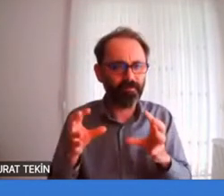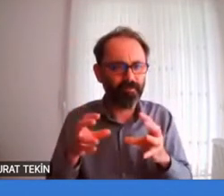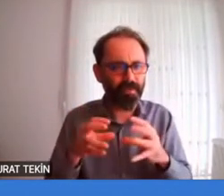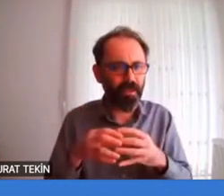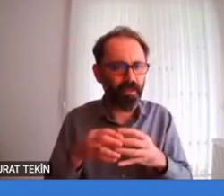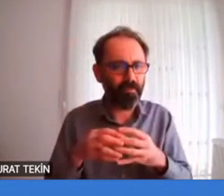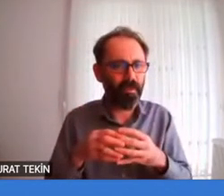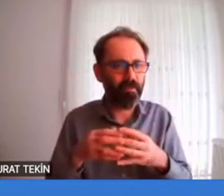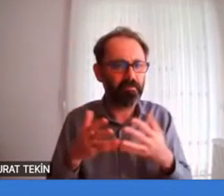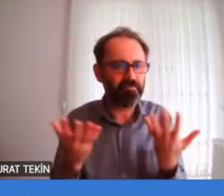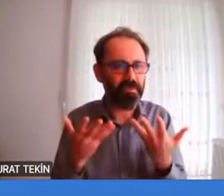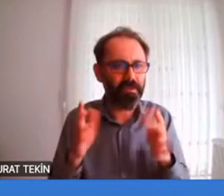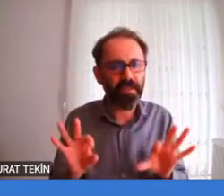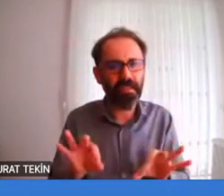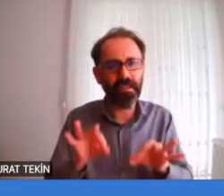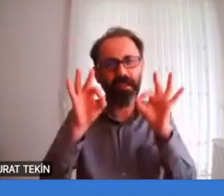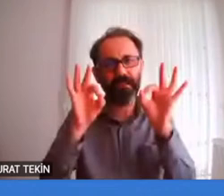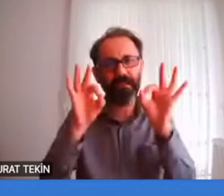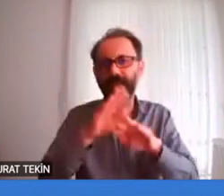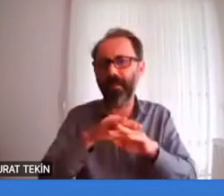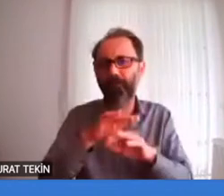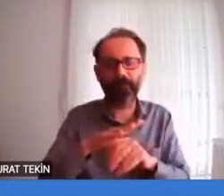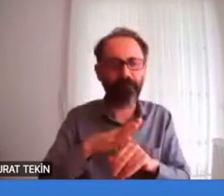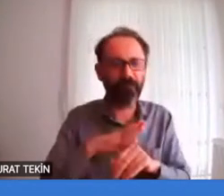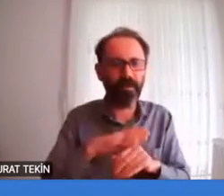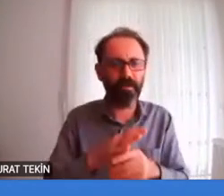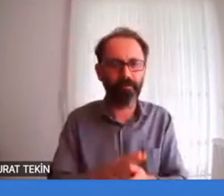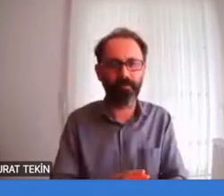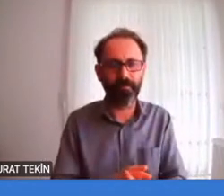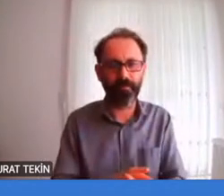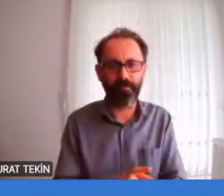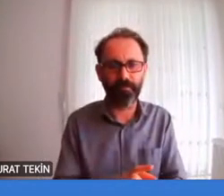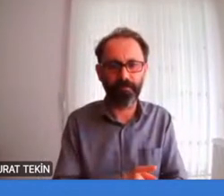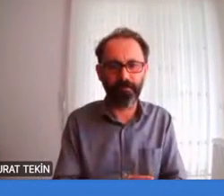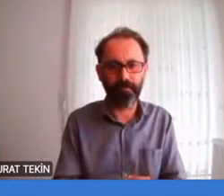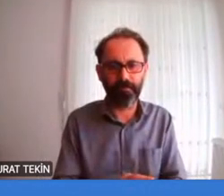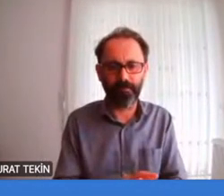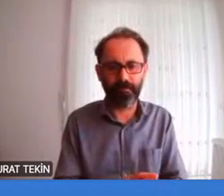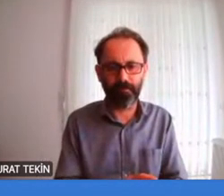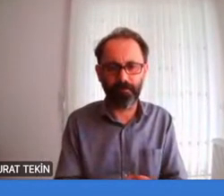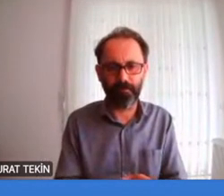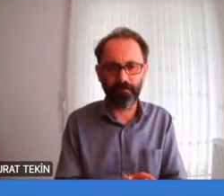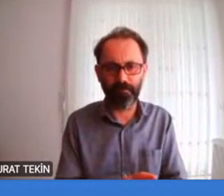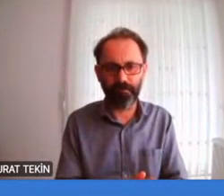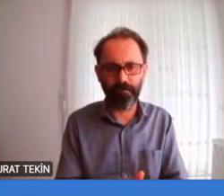Önce antrenörlerimiz, sonra arzu ederse spor psikoloğumuz da cevap verebilir.